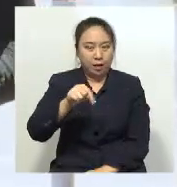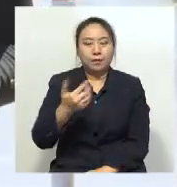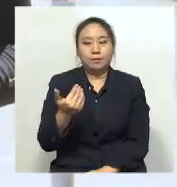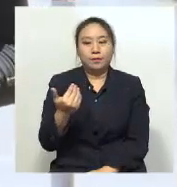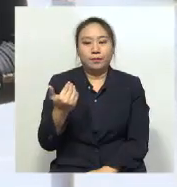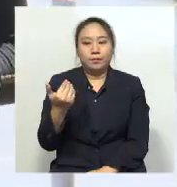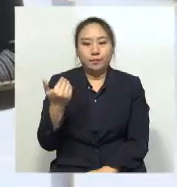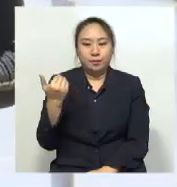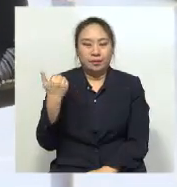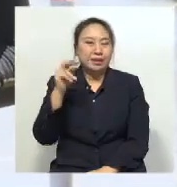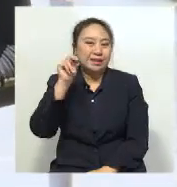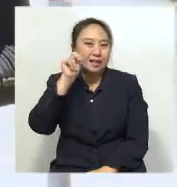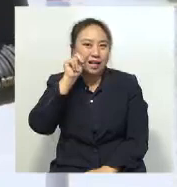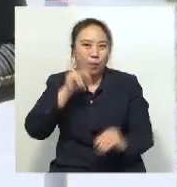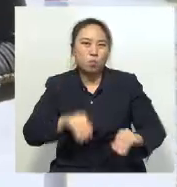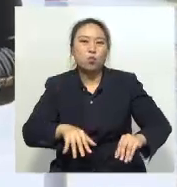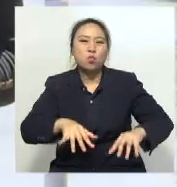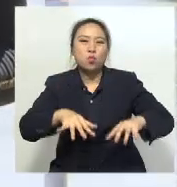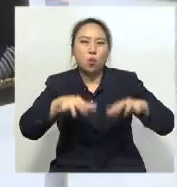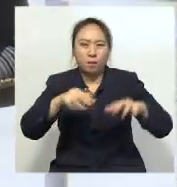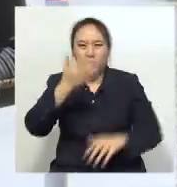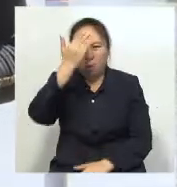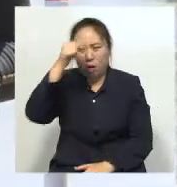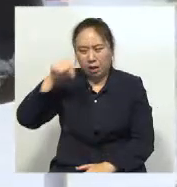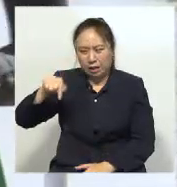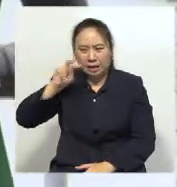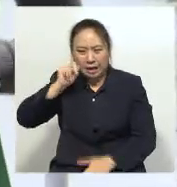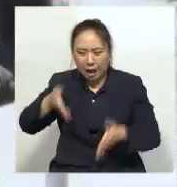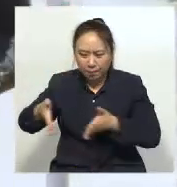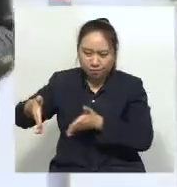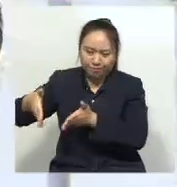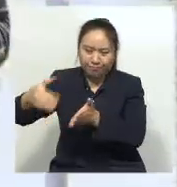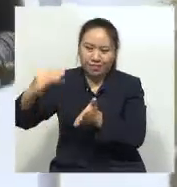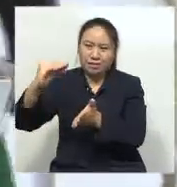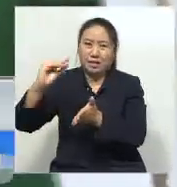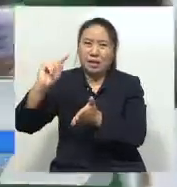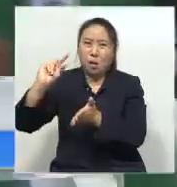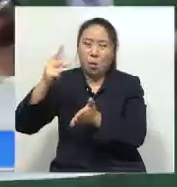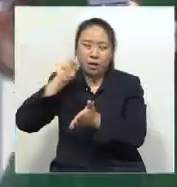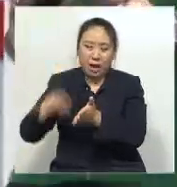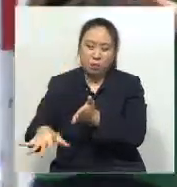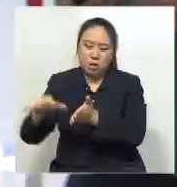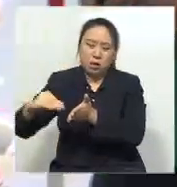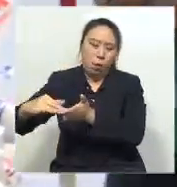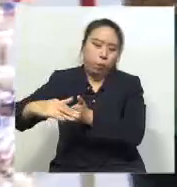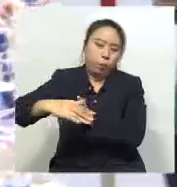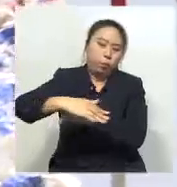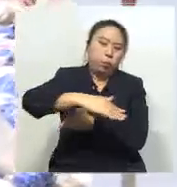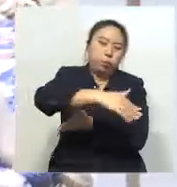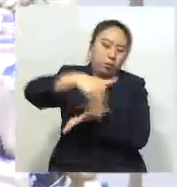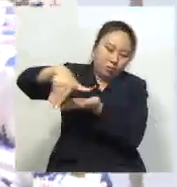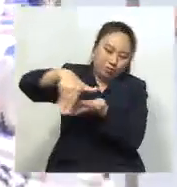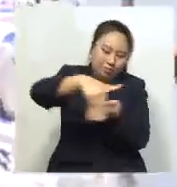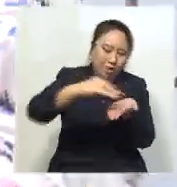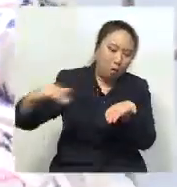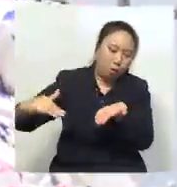ได้เกิดน้ำท่วมนะคะเนื่องจากน้ำโขงหนุนขึ้นมาค่ะจุดที่ดิฉันยืนอยู่ตรงนี้นะคะคุณผู้ชมจะเห็นได้ว่าด้